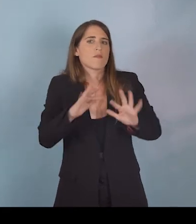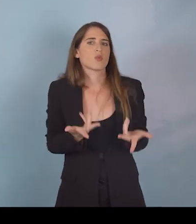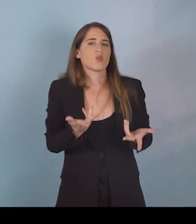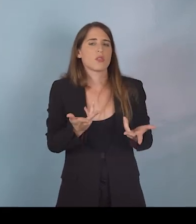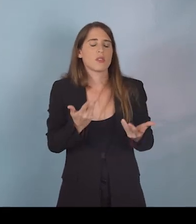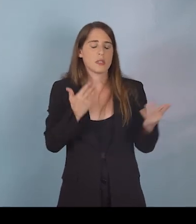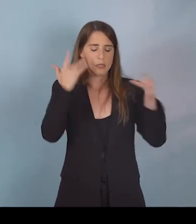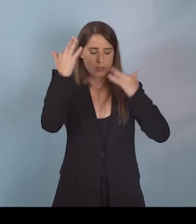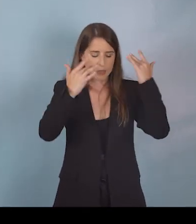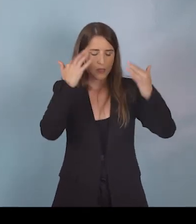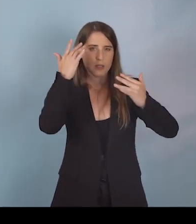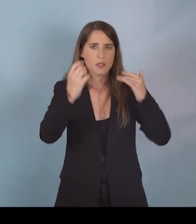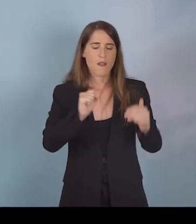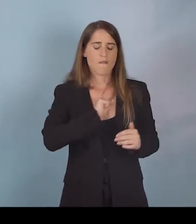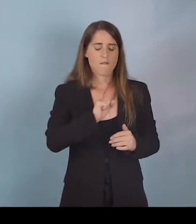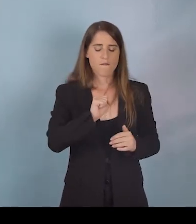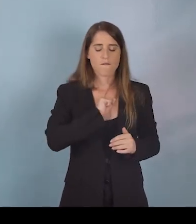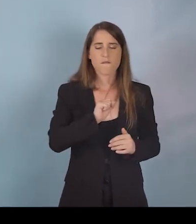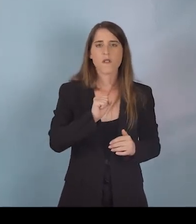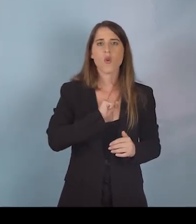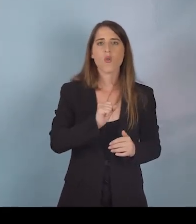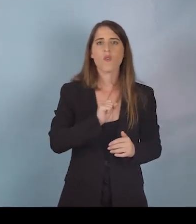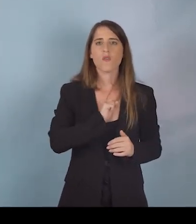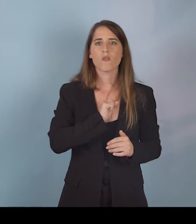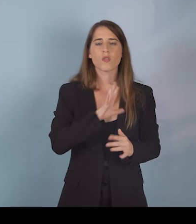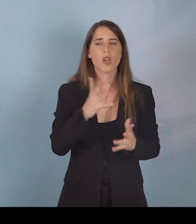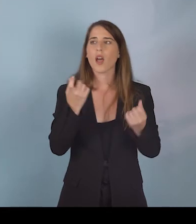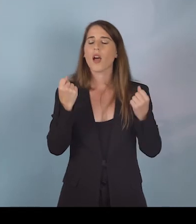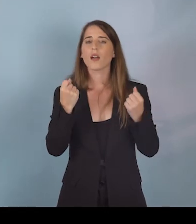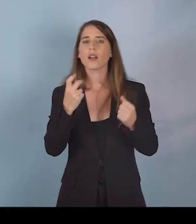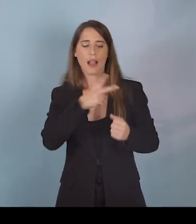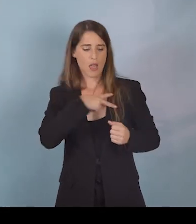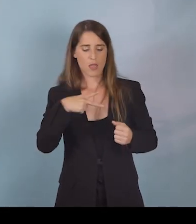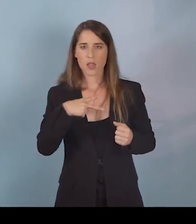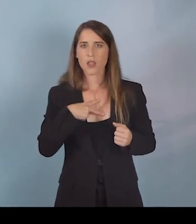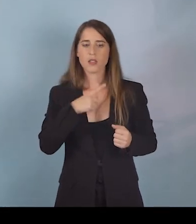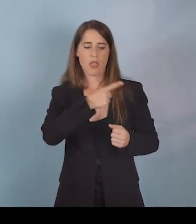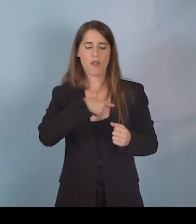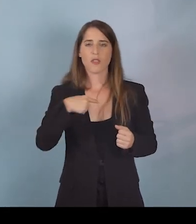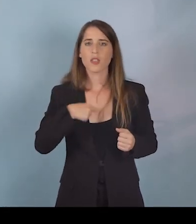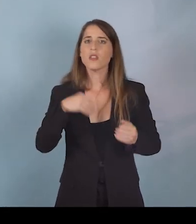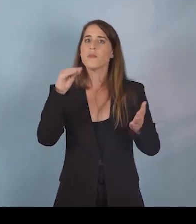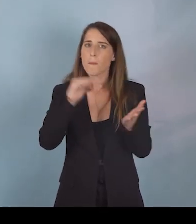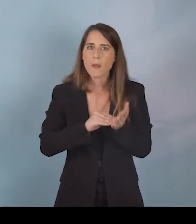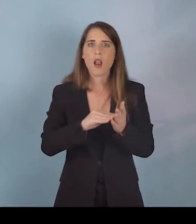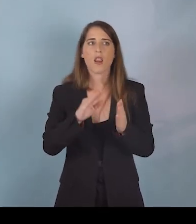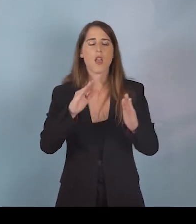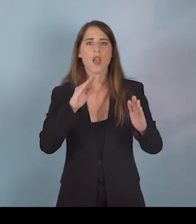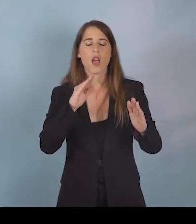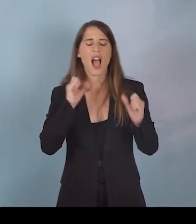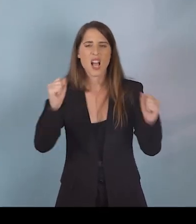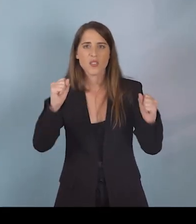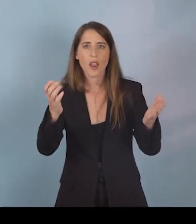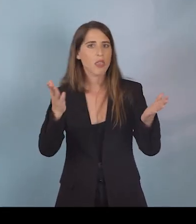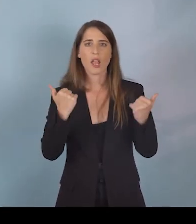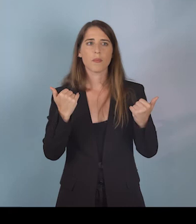θέση του κάθε ατόμου σε ένα σχολείο, για τη δουλειά τους, έτσι. Οπότε δεν υπάρχει ασφάλεια και για τους, και για τα,